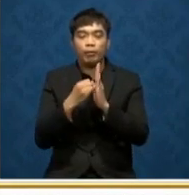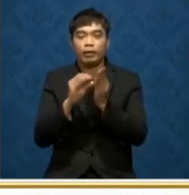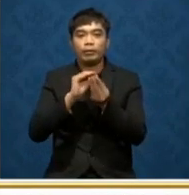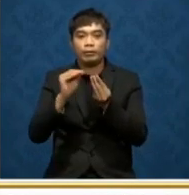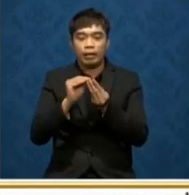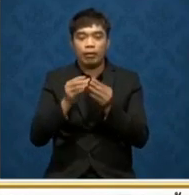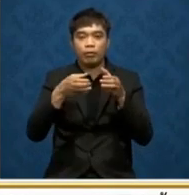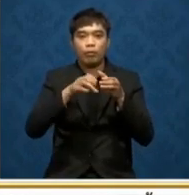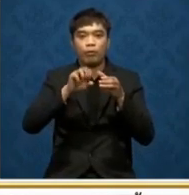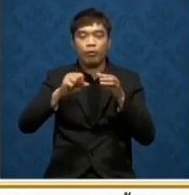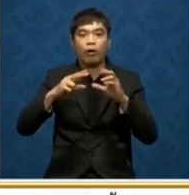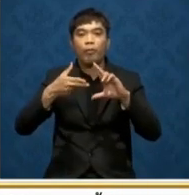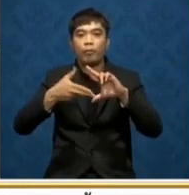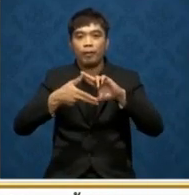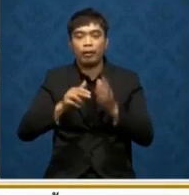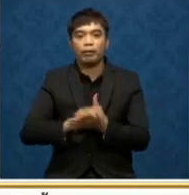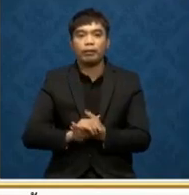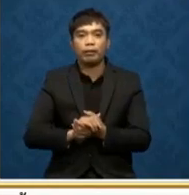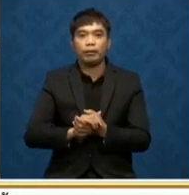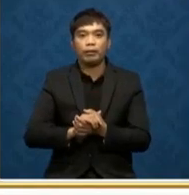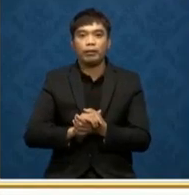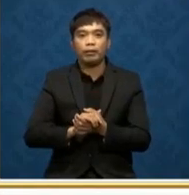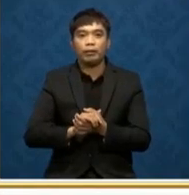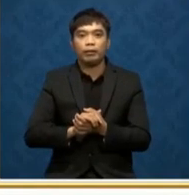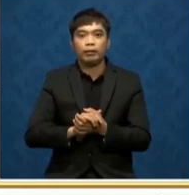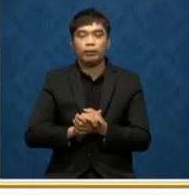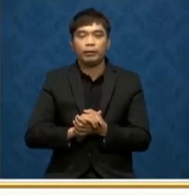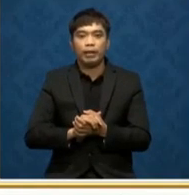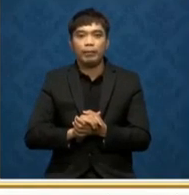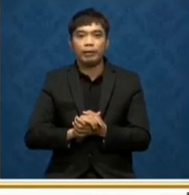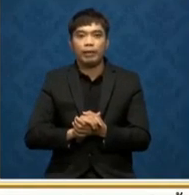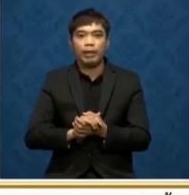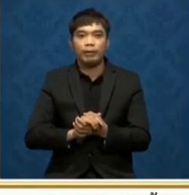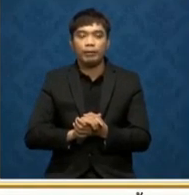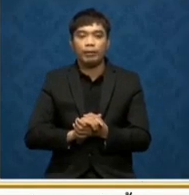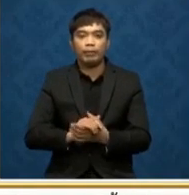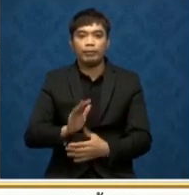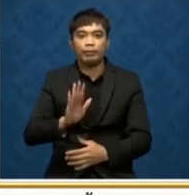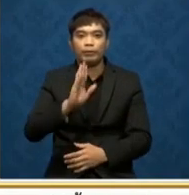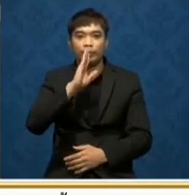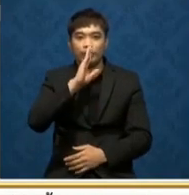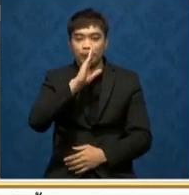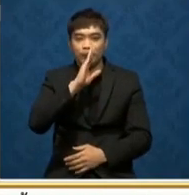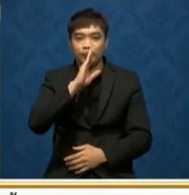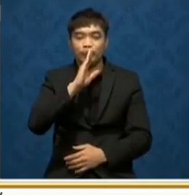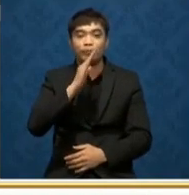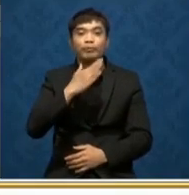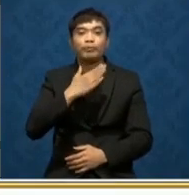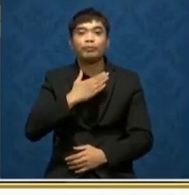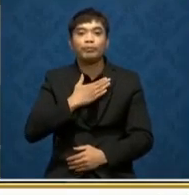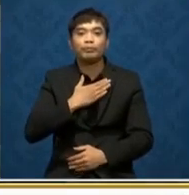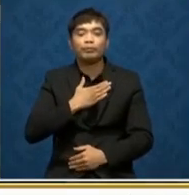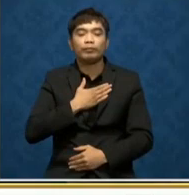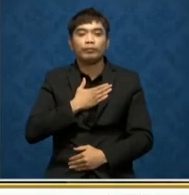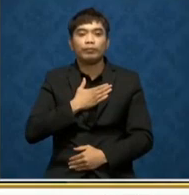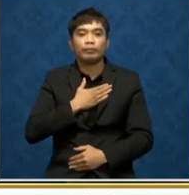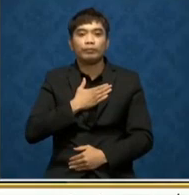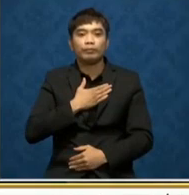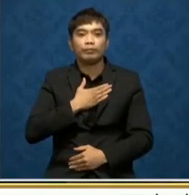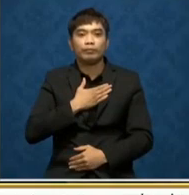ฐขอเสนอกรรมธิการวิสามันในสัดส่วนของพรรคพลังประชารัฐได้แก่นายบุญชัยกิตติธารทรัพย์และนายจำลองภู